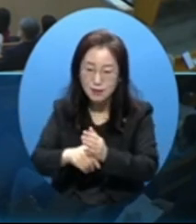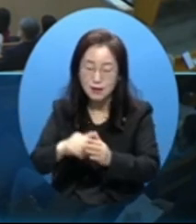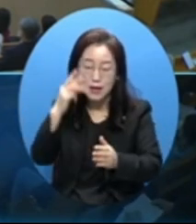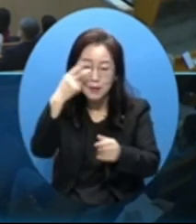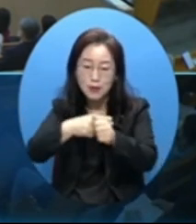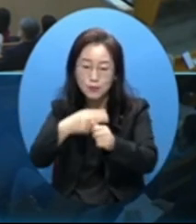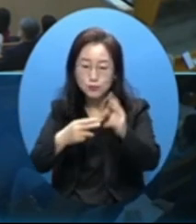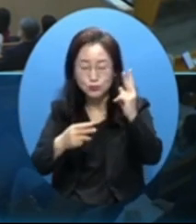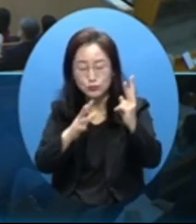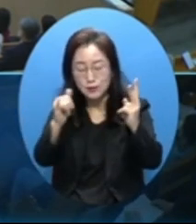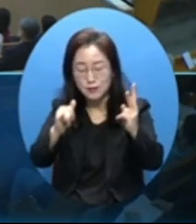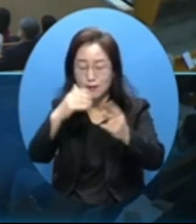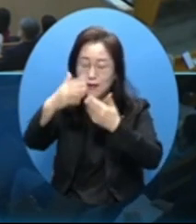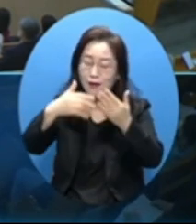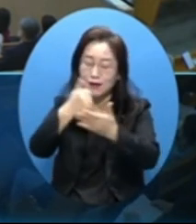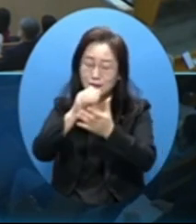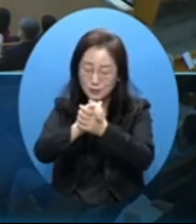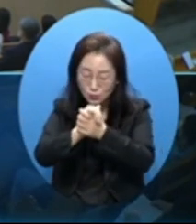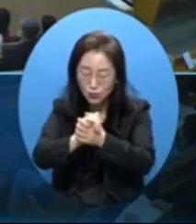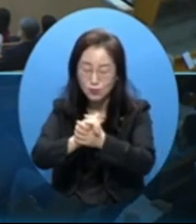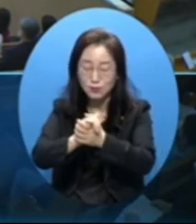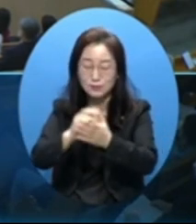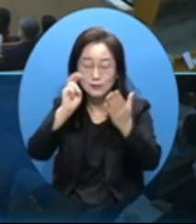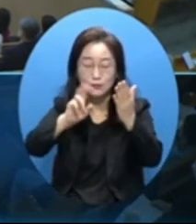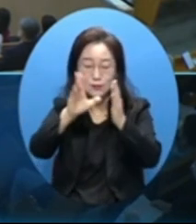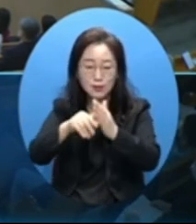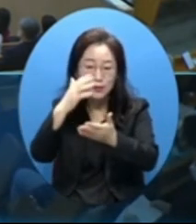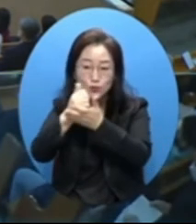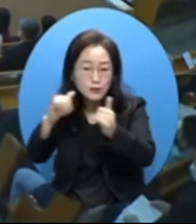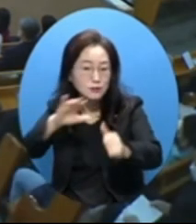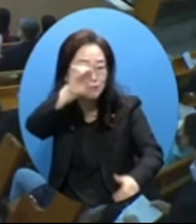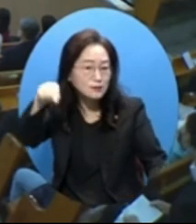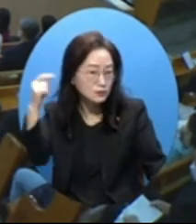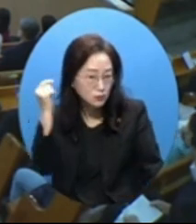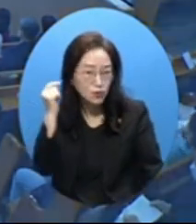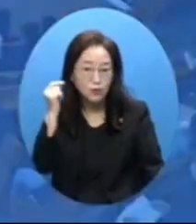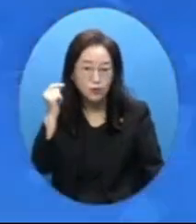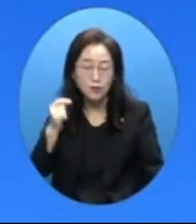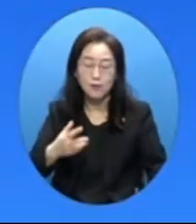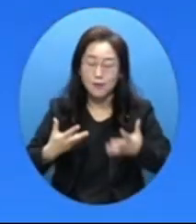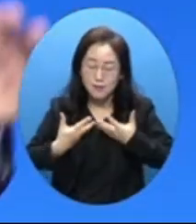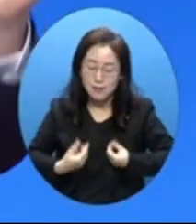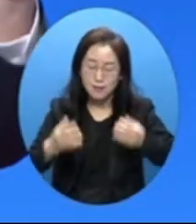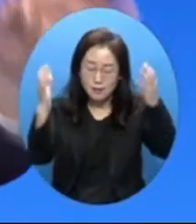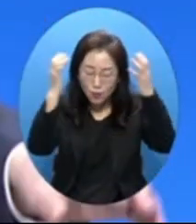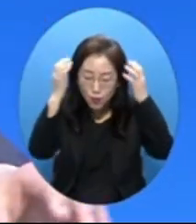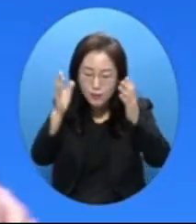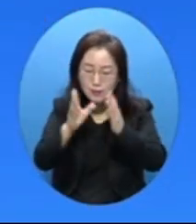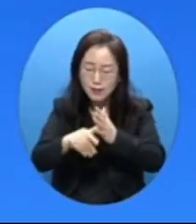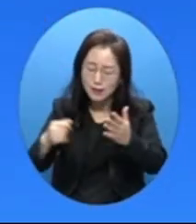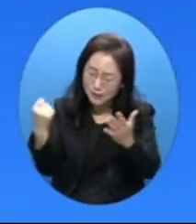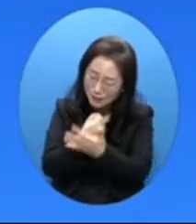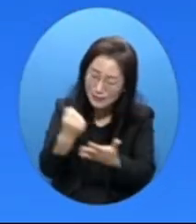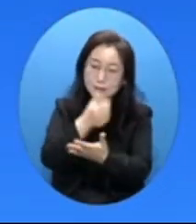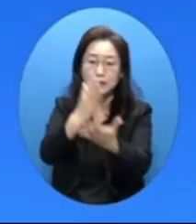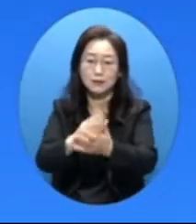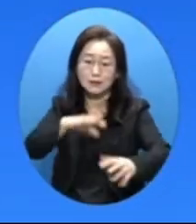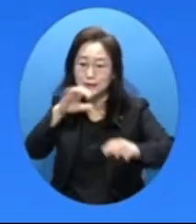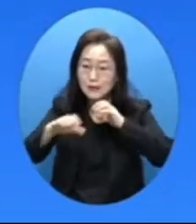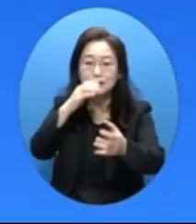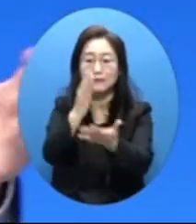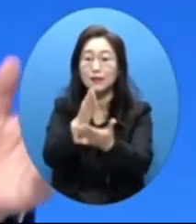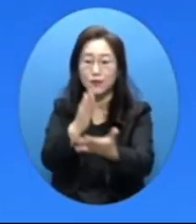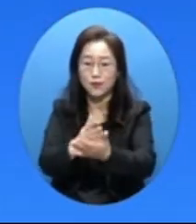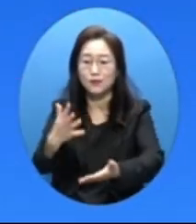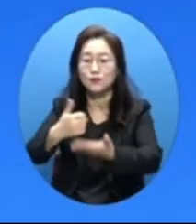기도하고 하나님을 찬송하매 죄수들이 듣더라 절망의 밤에 고난의 밤에 탄식하지 말고 원마무병 하지 말고